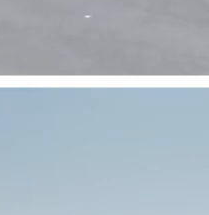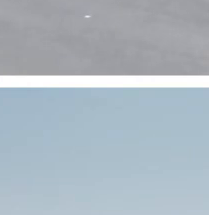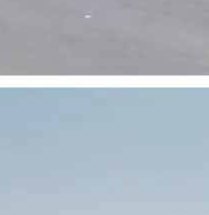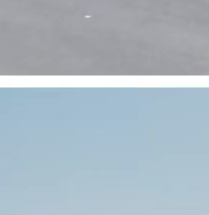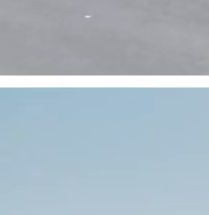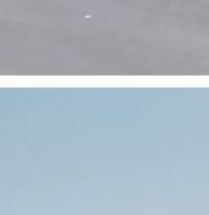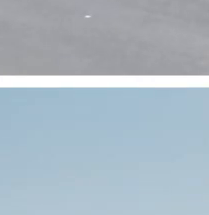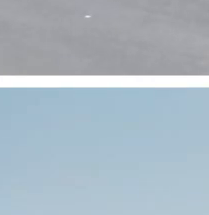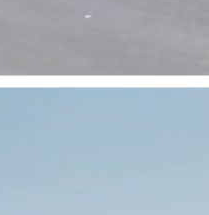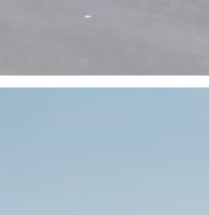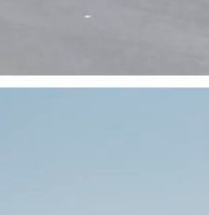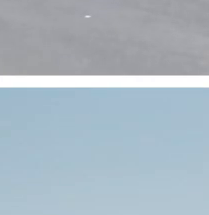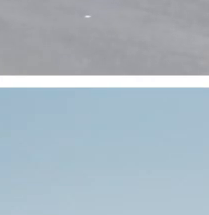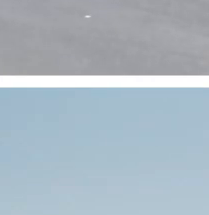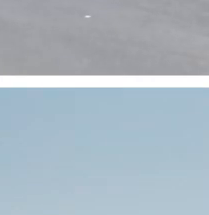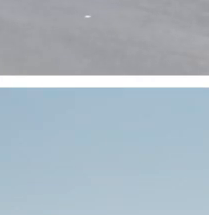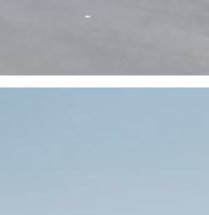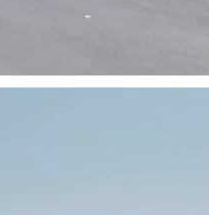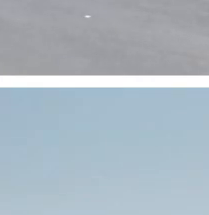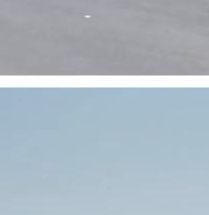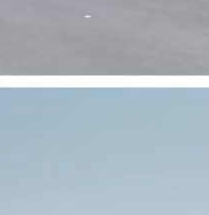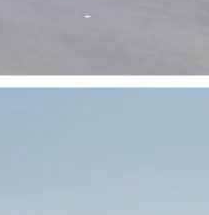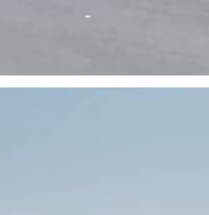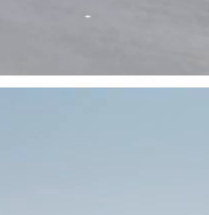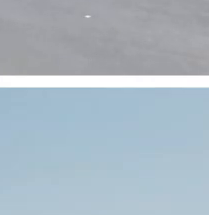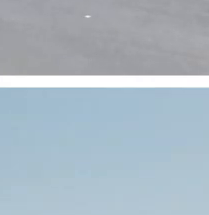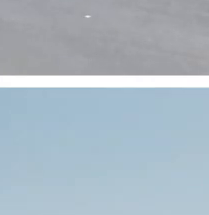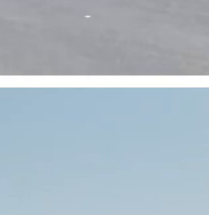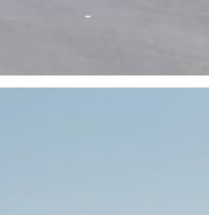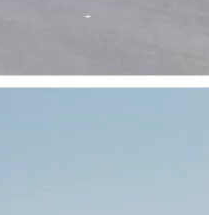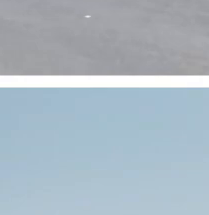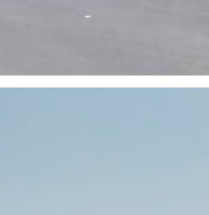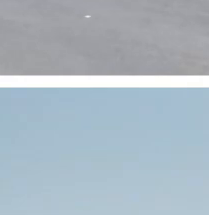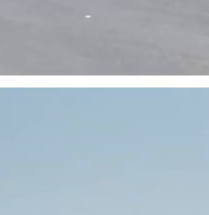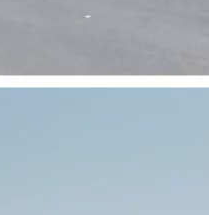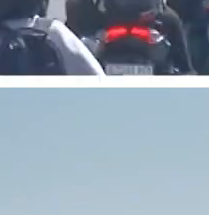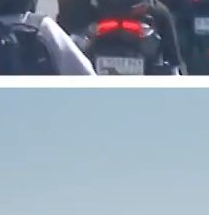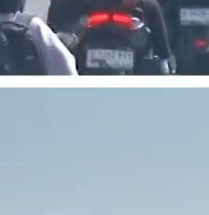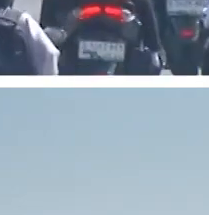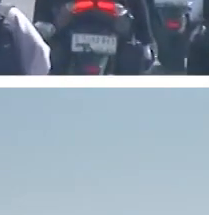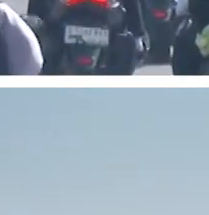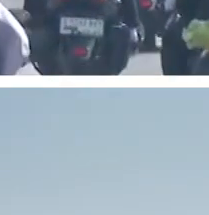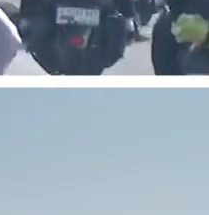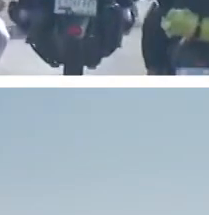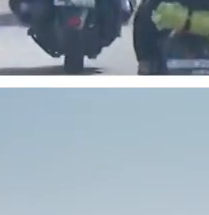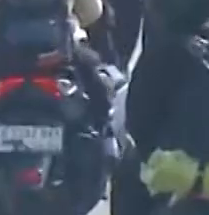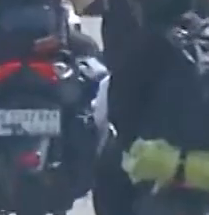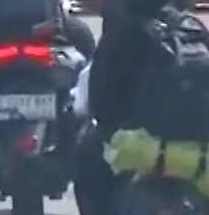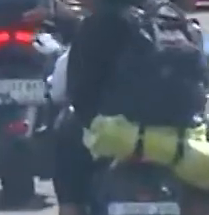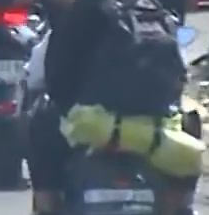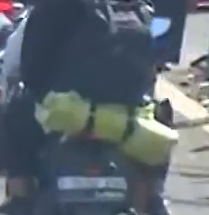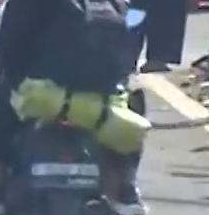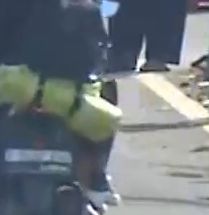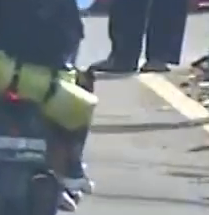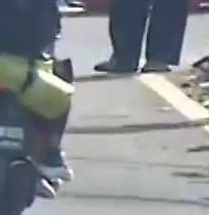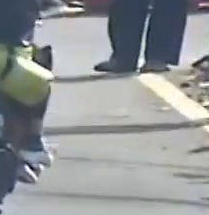kepolisian dari Satlantas Polres Bogor ini memperlakukan aturan ganjil genap bagi kendaraan yang akan melintas menuju jalur wisata Puncak.